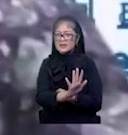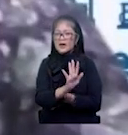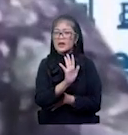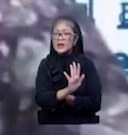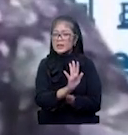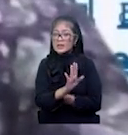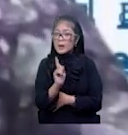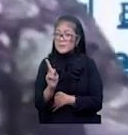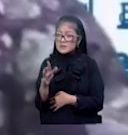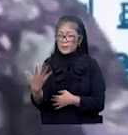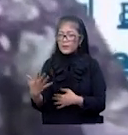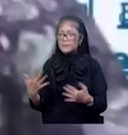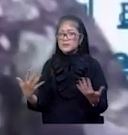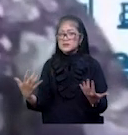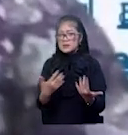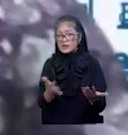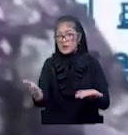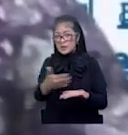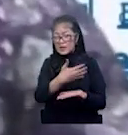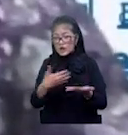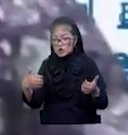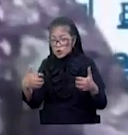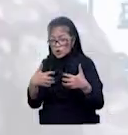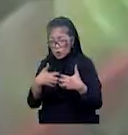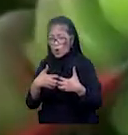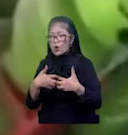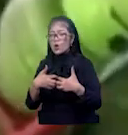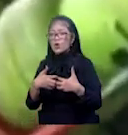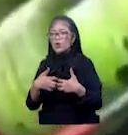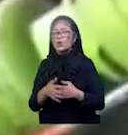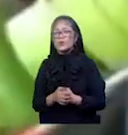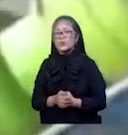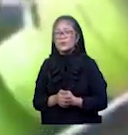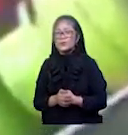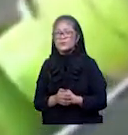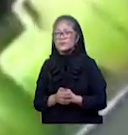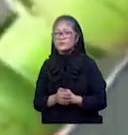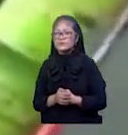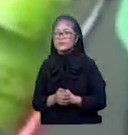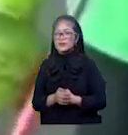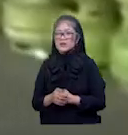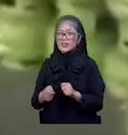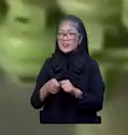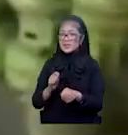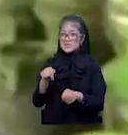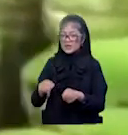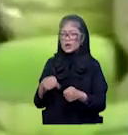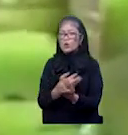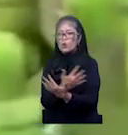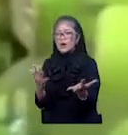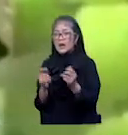lakukan verifikasi terhadap data yang ada di P3KE. Dalam masa uji coba ini, masyarakat yang membeli